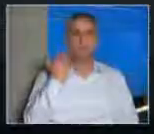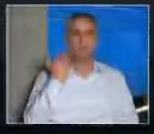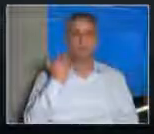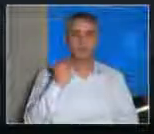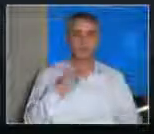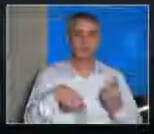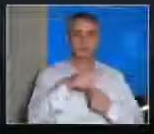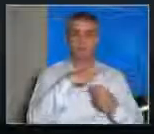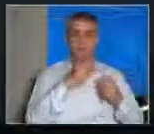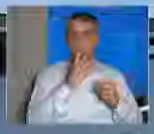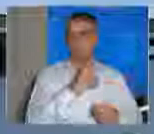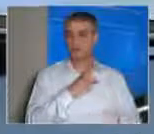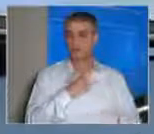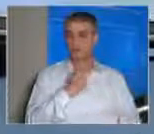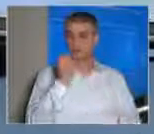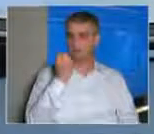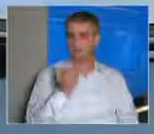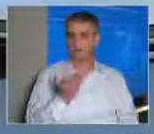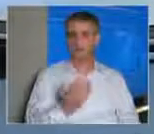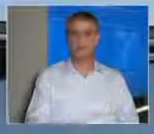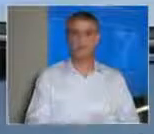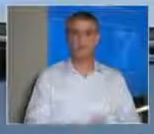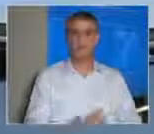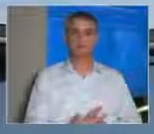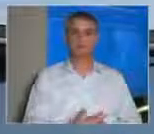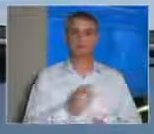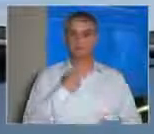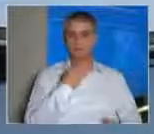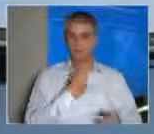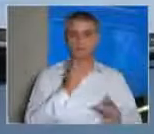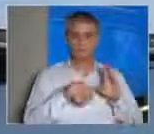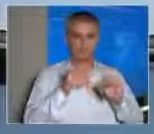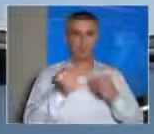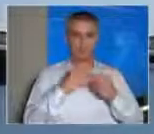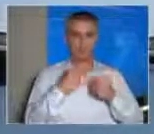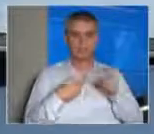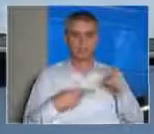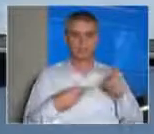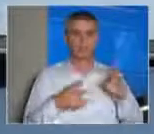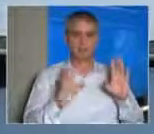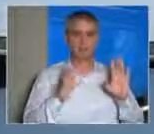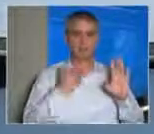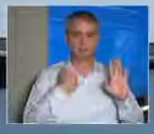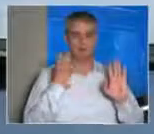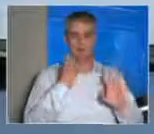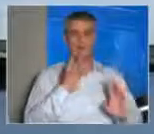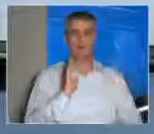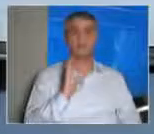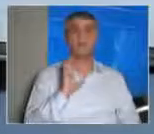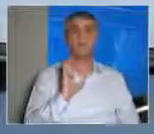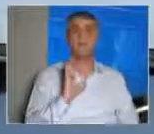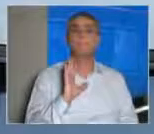סבב על הדרום... עוד יהיו בחירות עוד שנה ואתה סתם עכשיו. גם מה שאני אומר, אם יהיו בחירות עוד חצי שנה, גם אני עומד מאחורי זה כמובן.